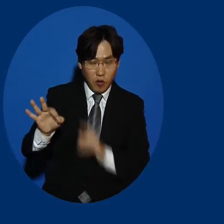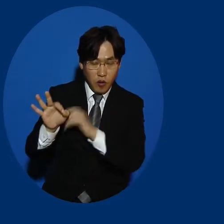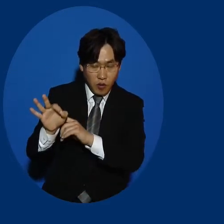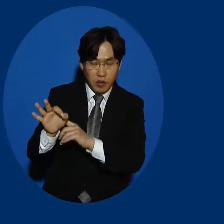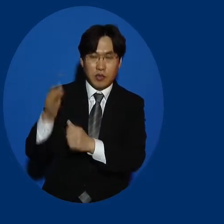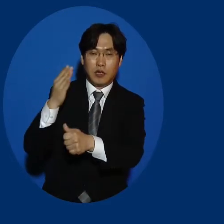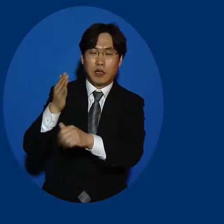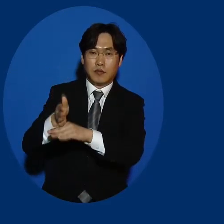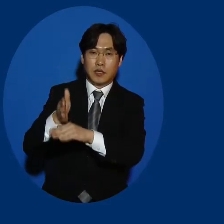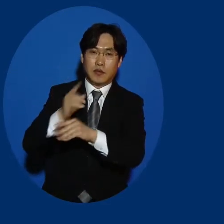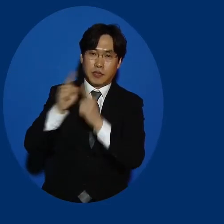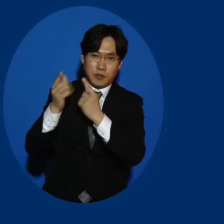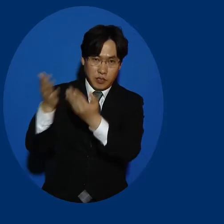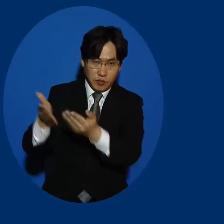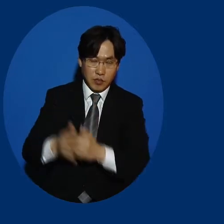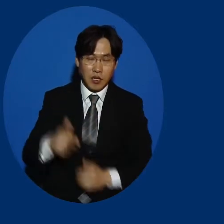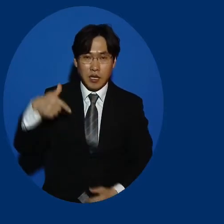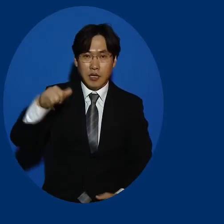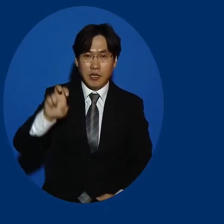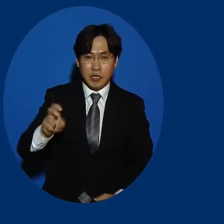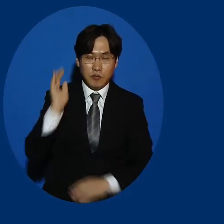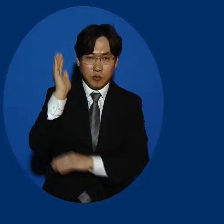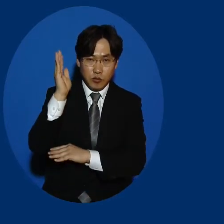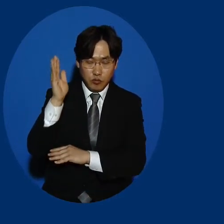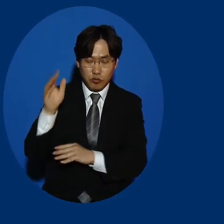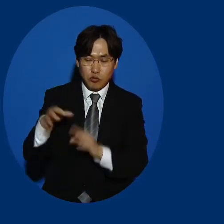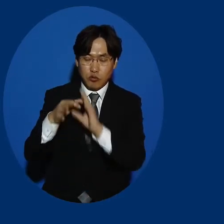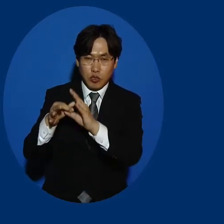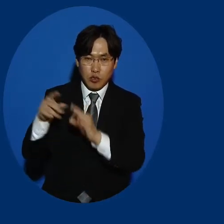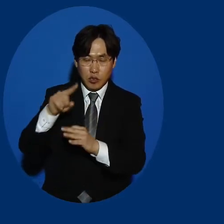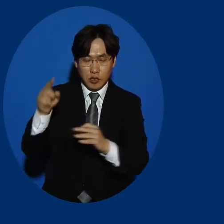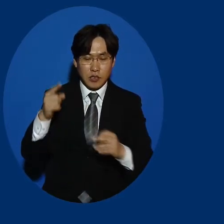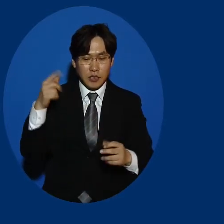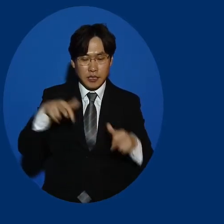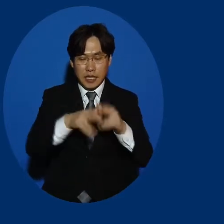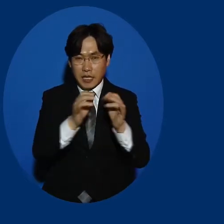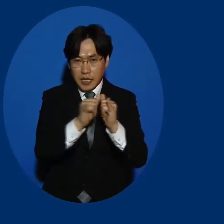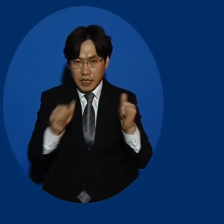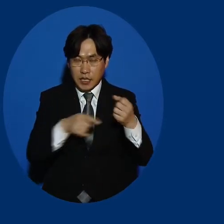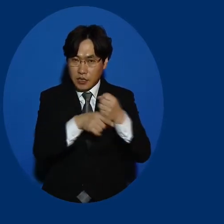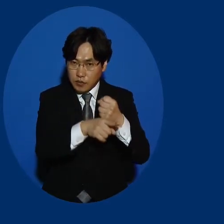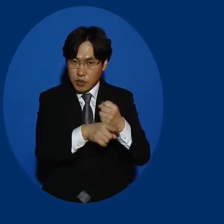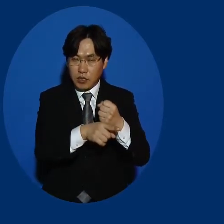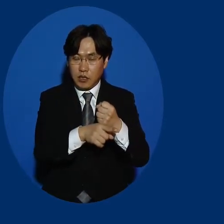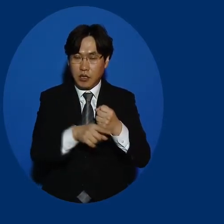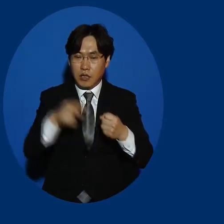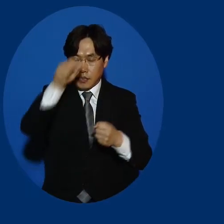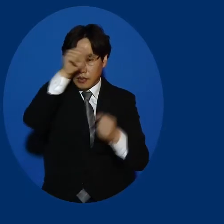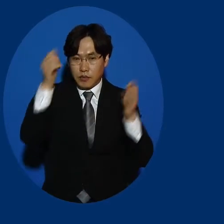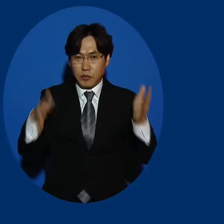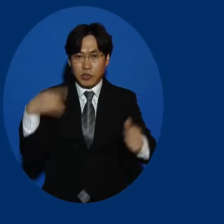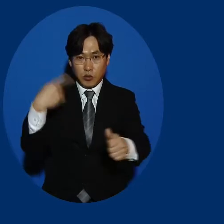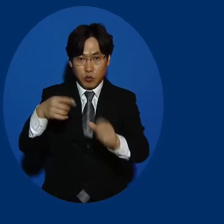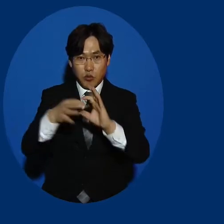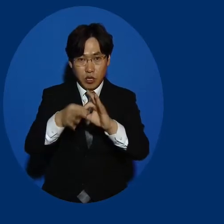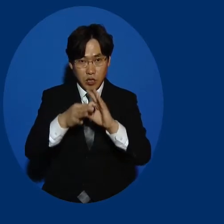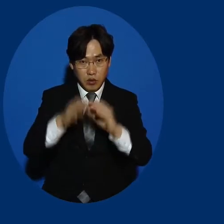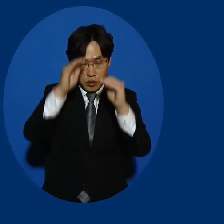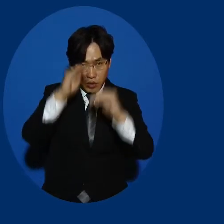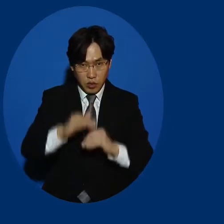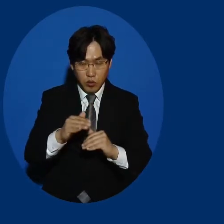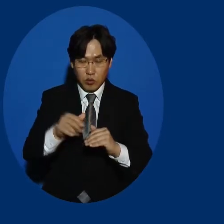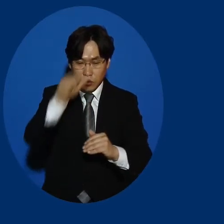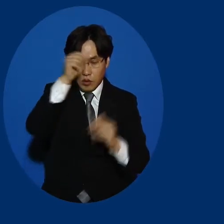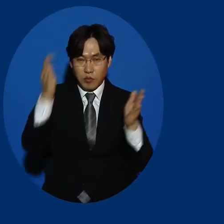드립니다. 김대용 소장님께서 장애 개념을 비롯하여 장애인의 평생교육에 대해서 정책과